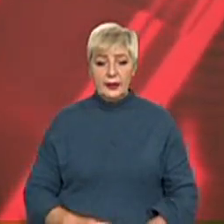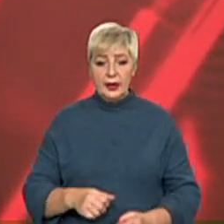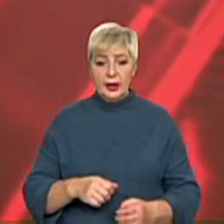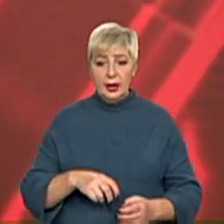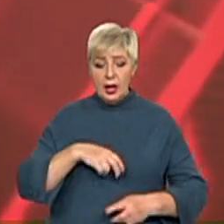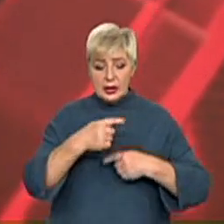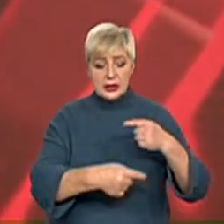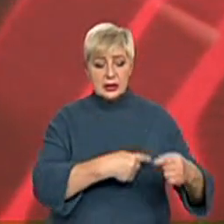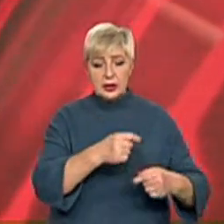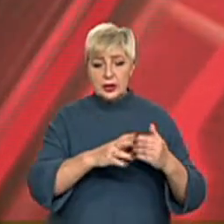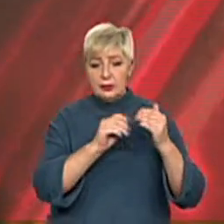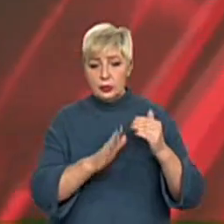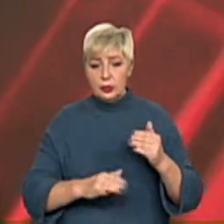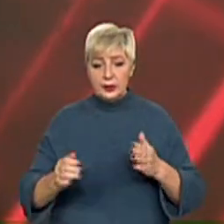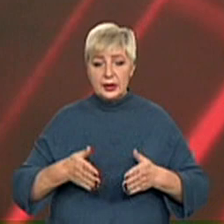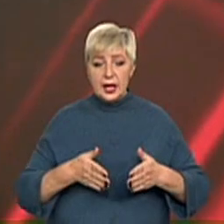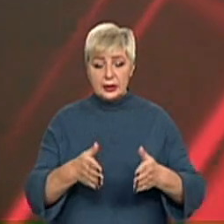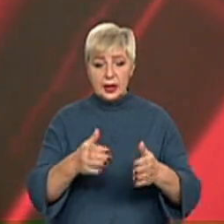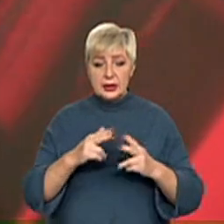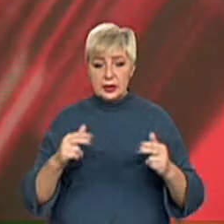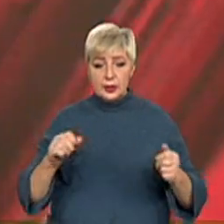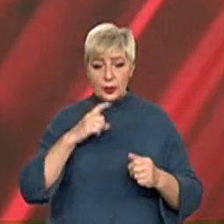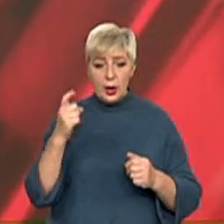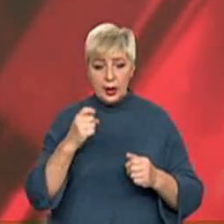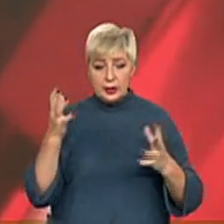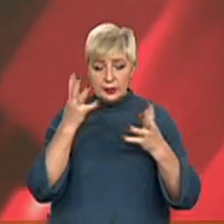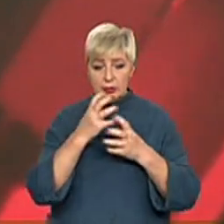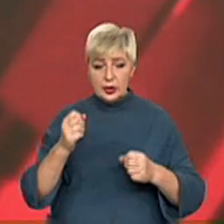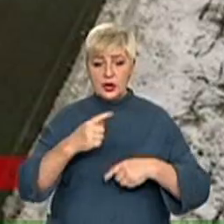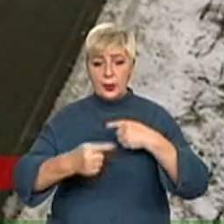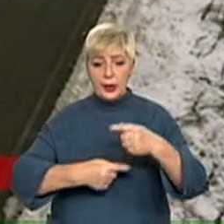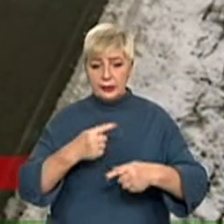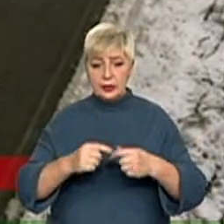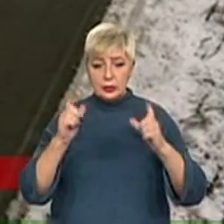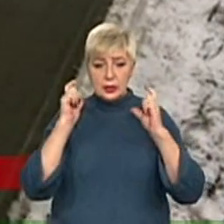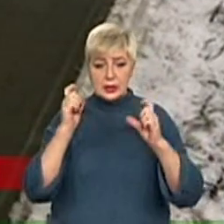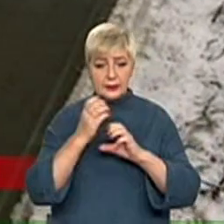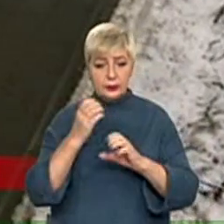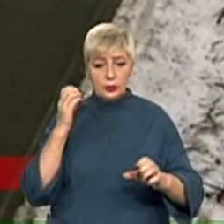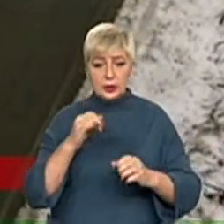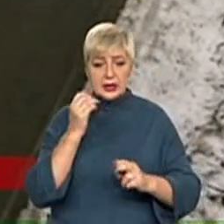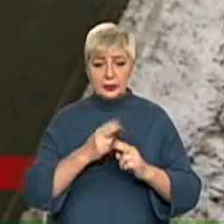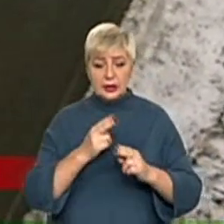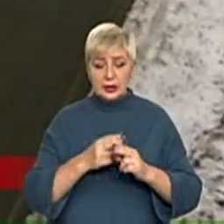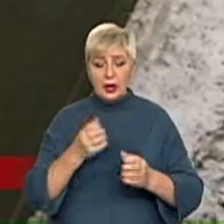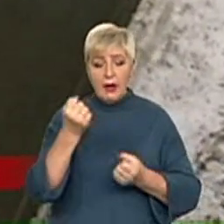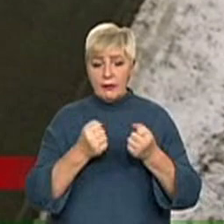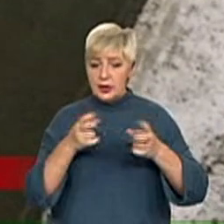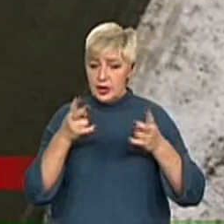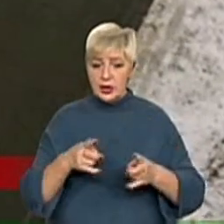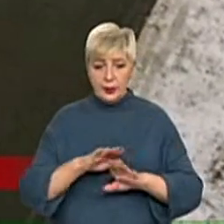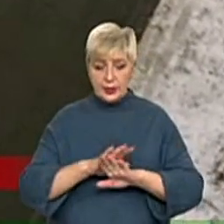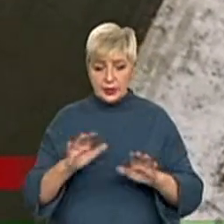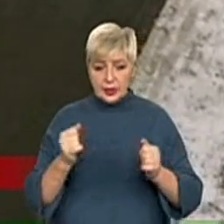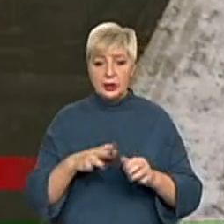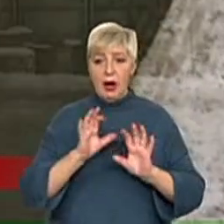Злетів у кювет. На трасі Дніпро-Харків вночі перевернулась фура з металом. Водій не постраждав. Розповідає, що на повороті вантажівка